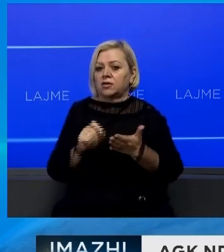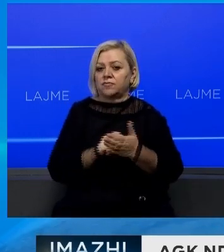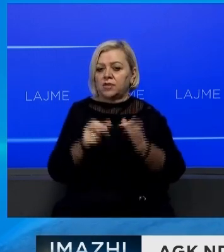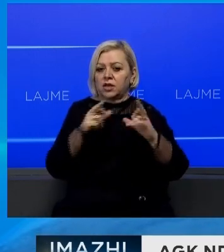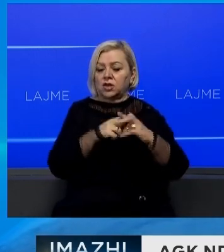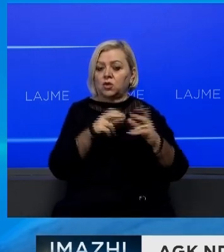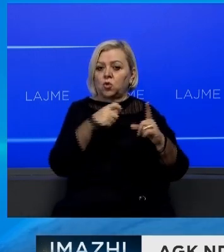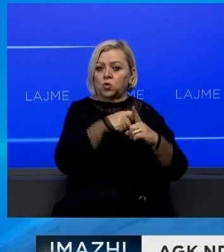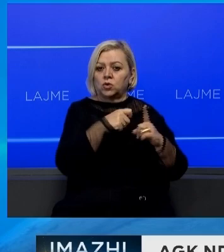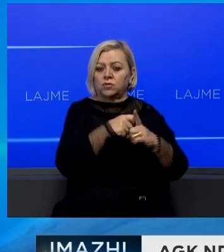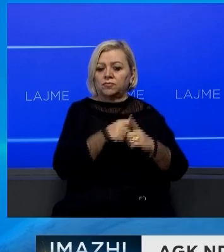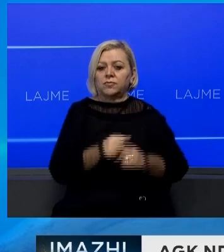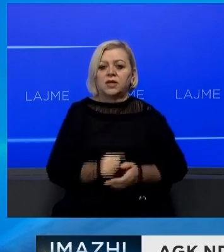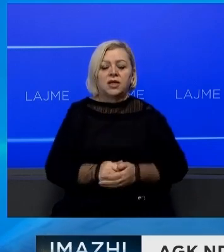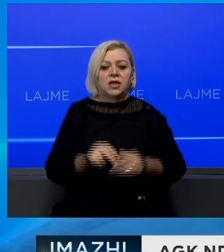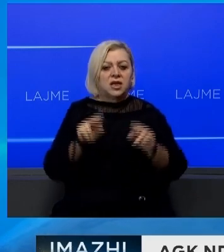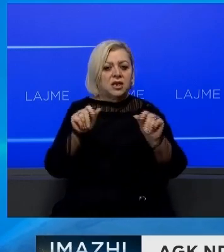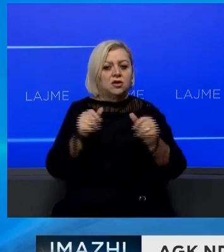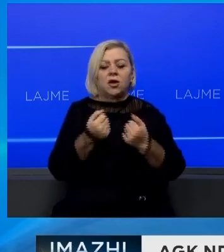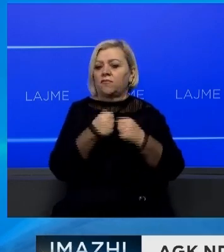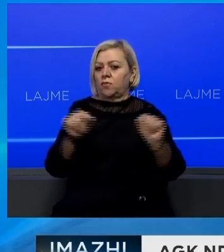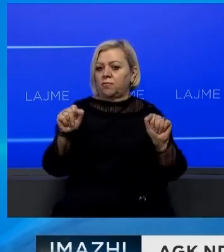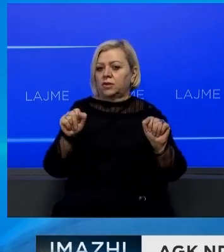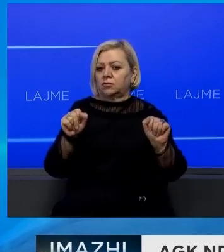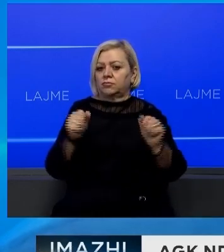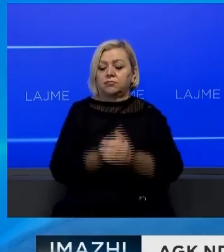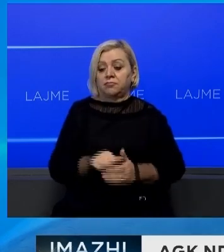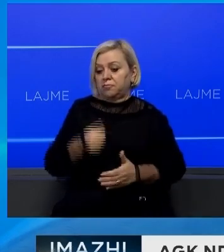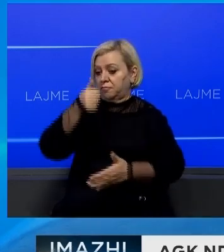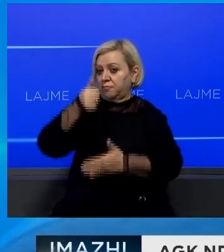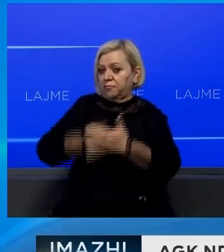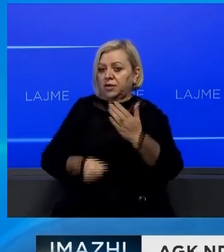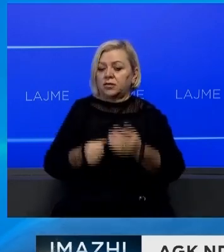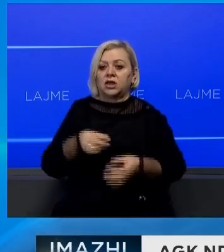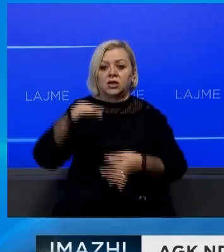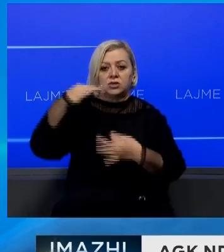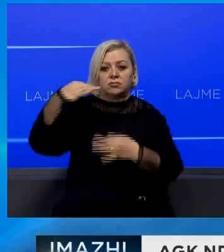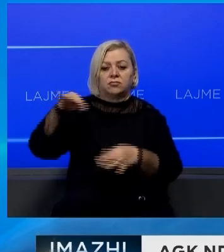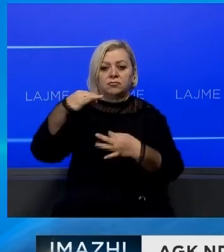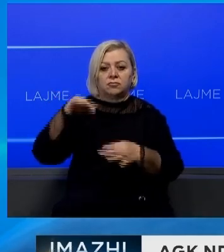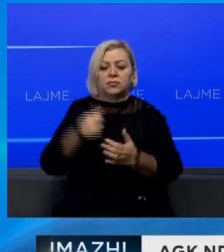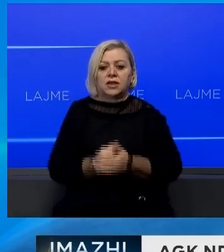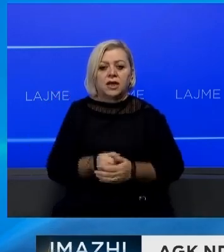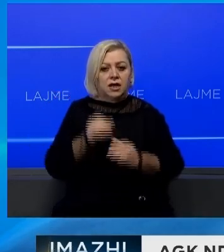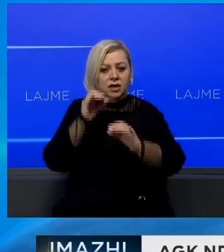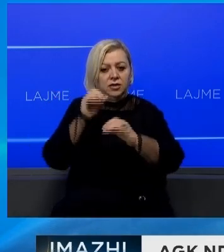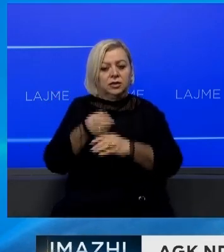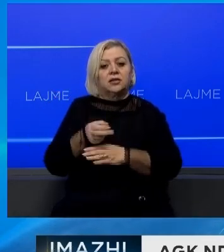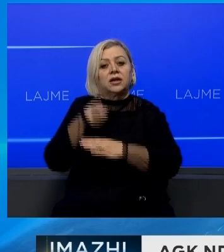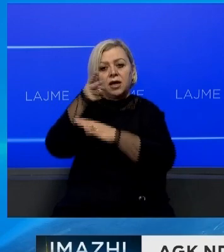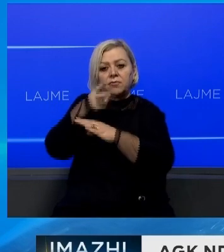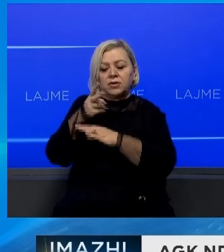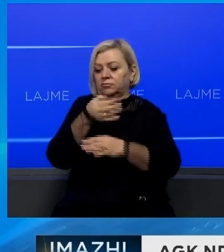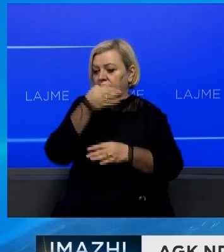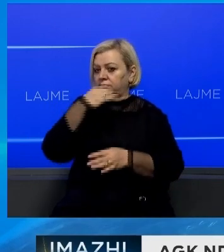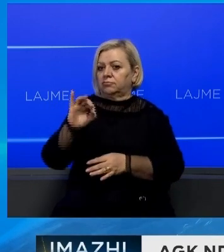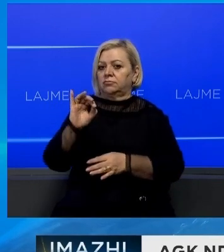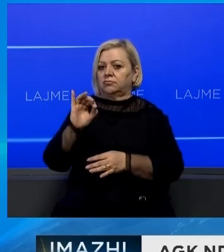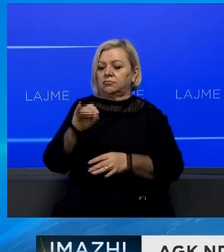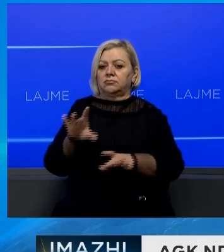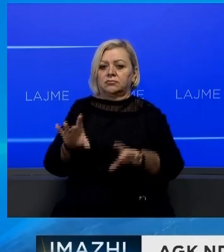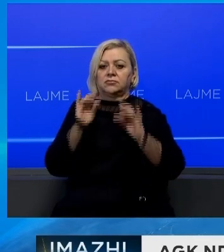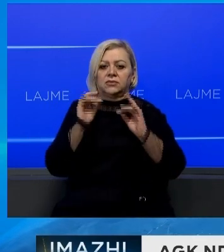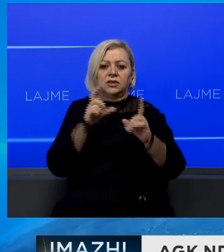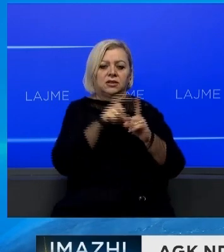Arton Kunoshevsi nga Radio Evropa e Lirë. Ndërsa për herë të parë u nda dhe çmimi për kamermanin më të mirë, çmim të cilin e